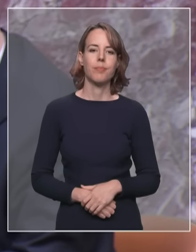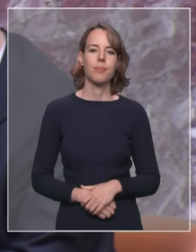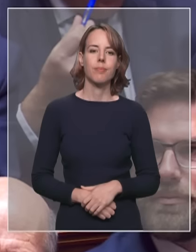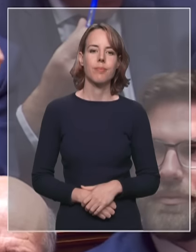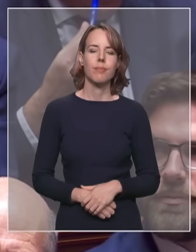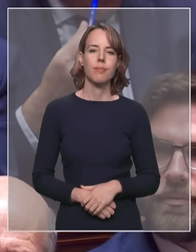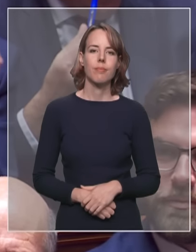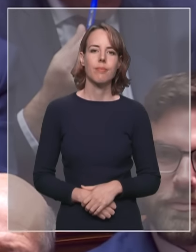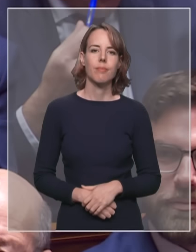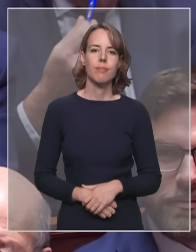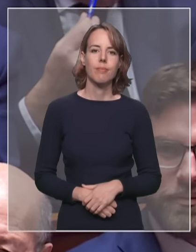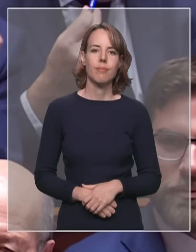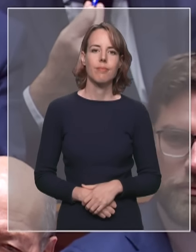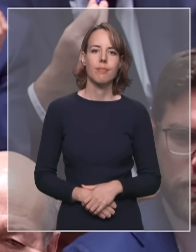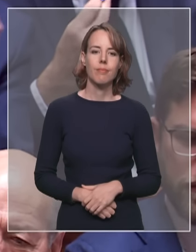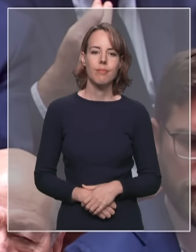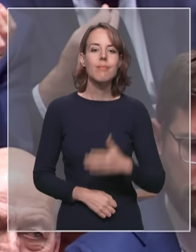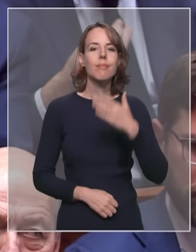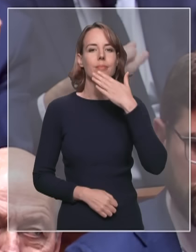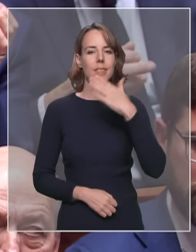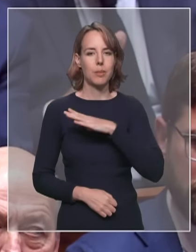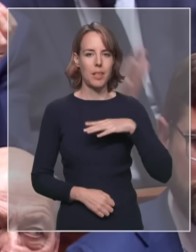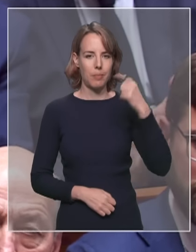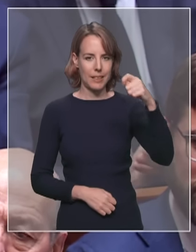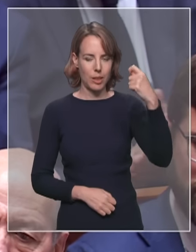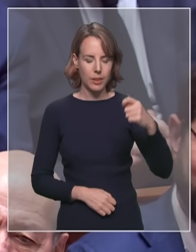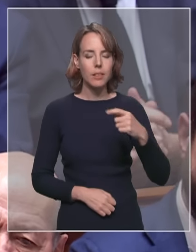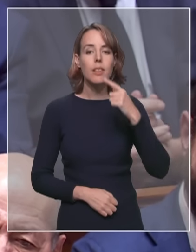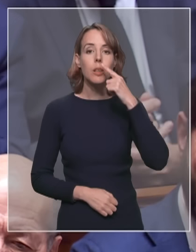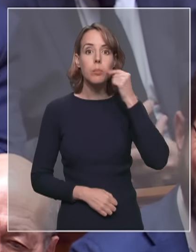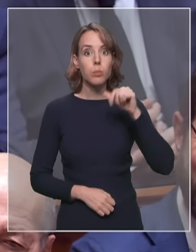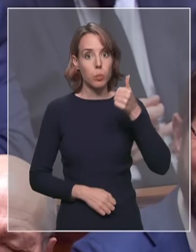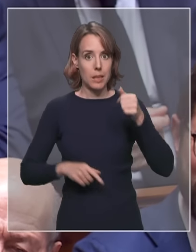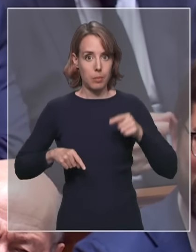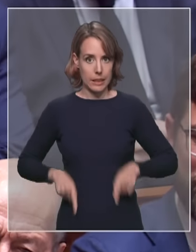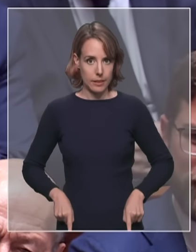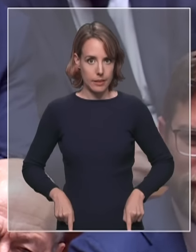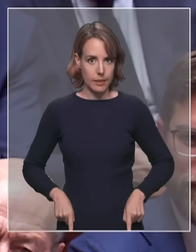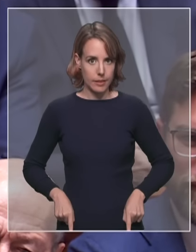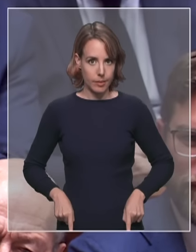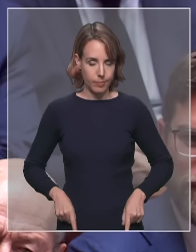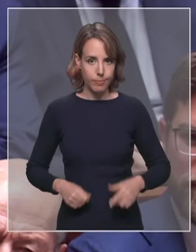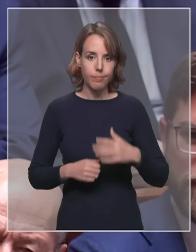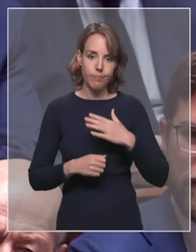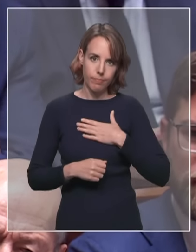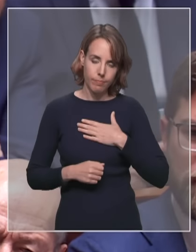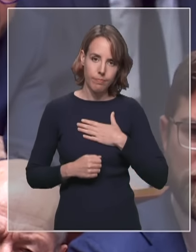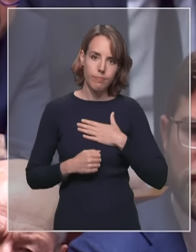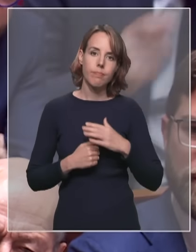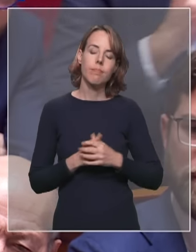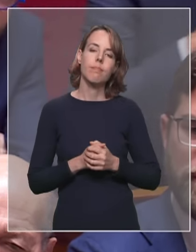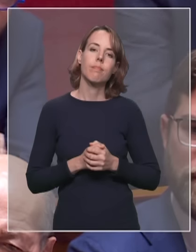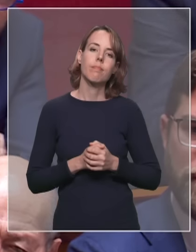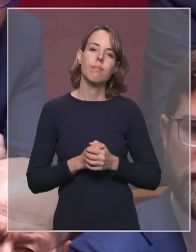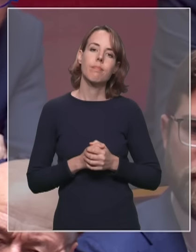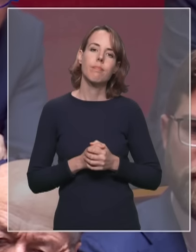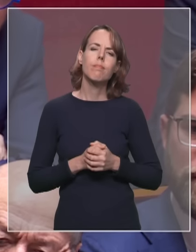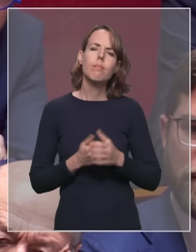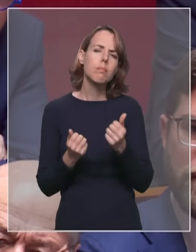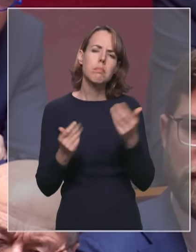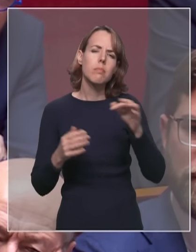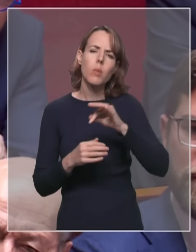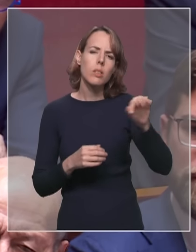Républicaine. Merci, Madame la Présidente. Monsieur le Premier ministre, cher Michel Barnier, comme nombre de Français, nous